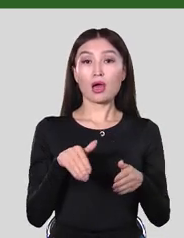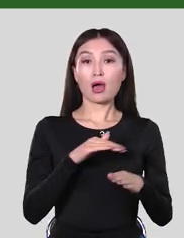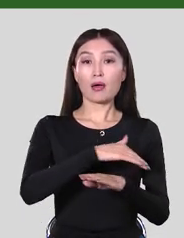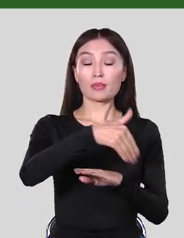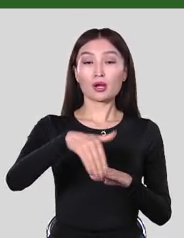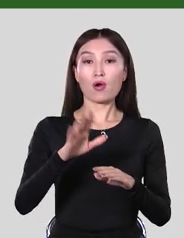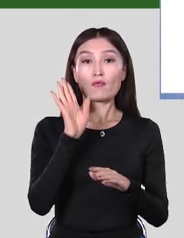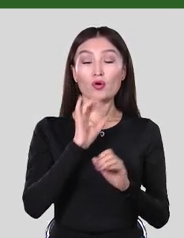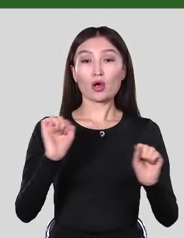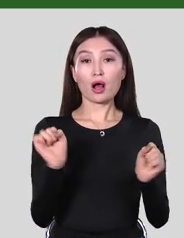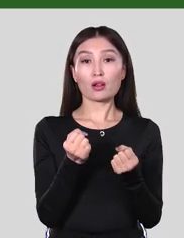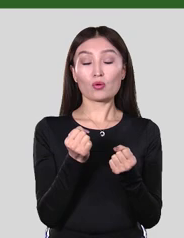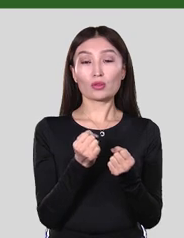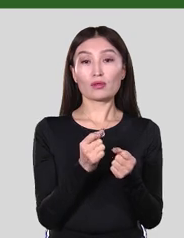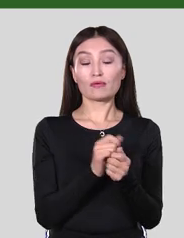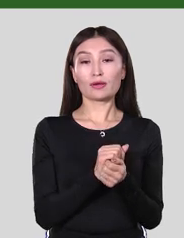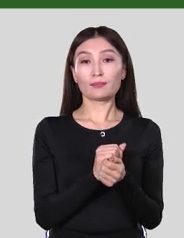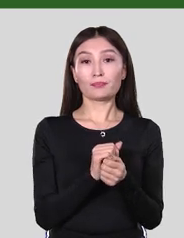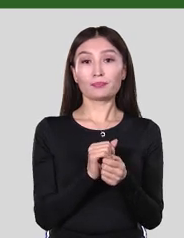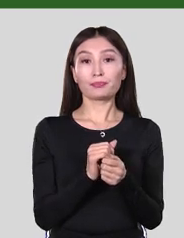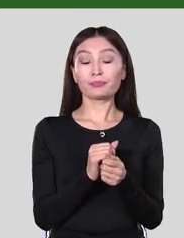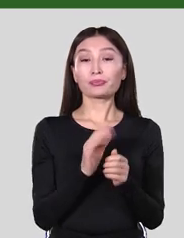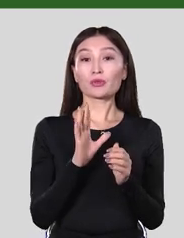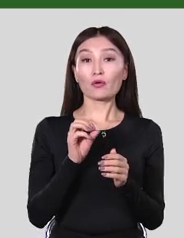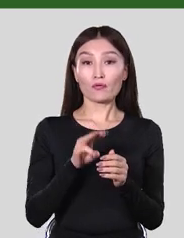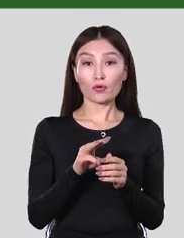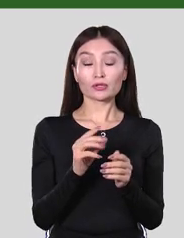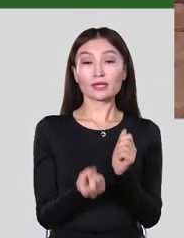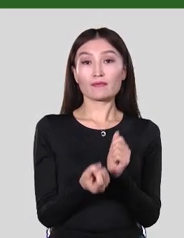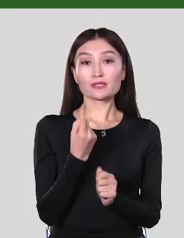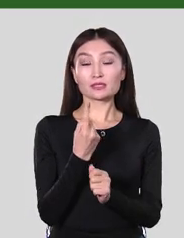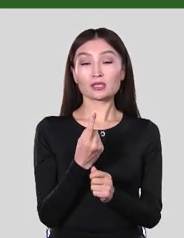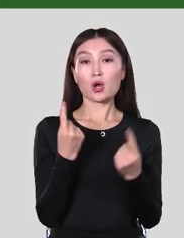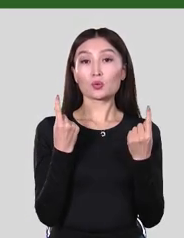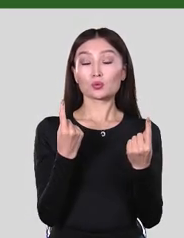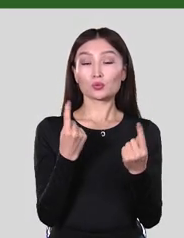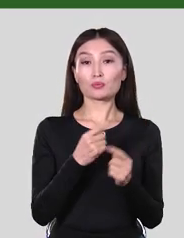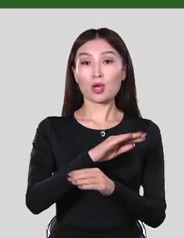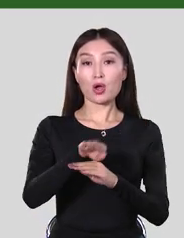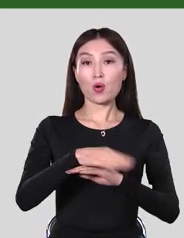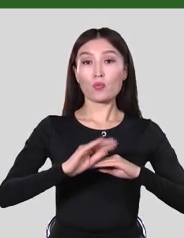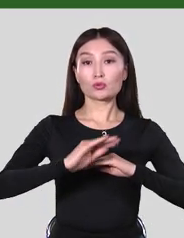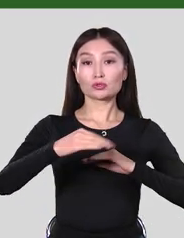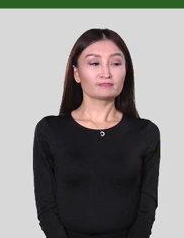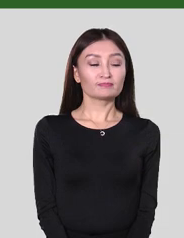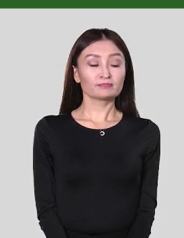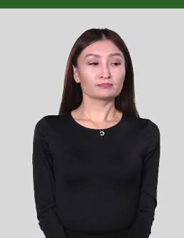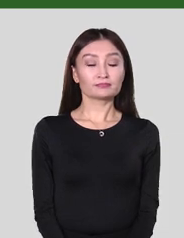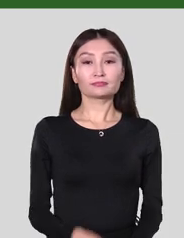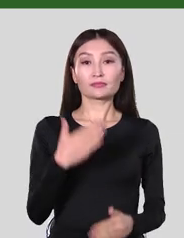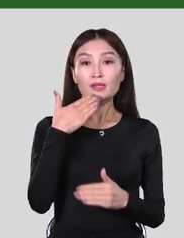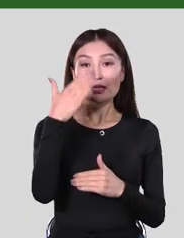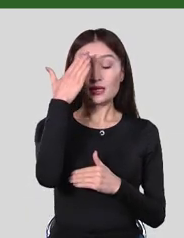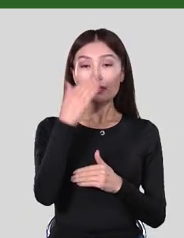воды холодного перуанского течения. Вот и возникла крупная пустыня Атакама.